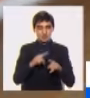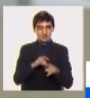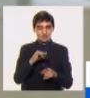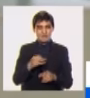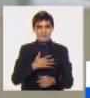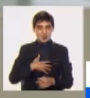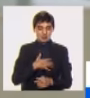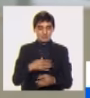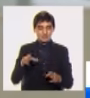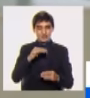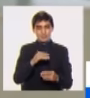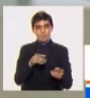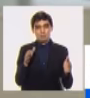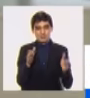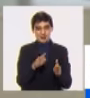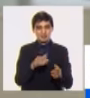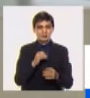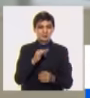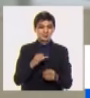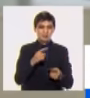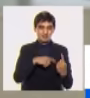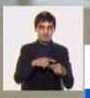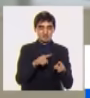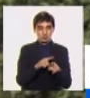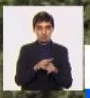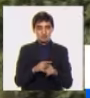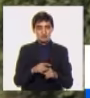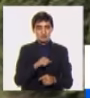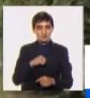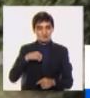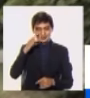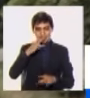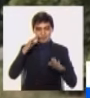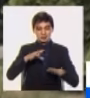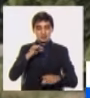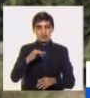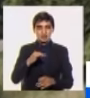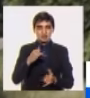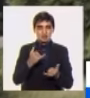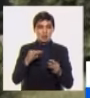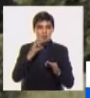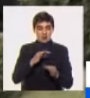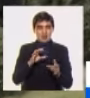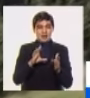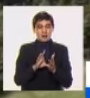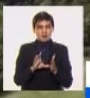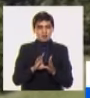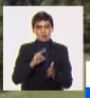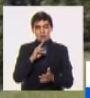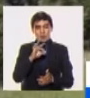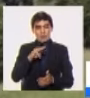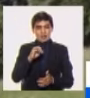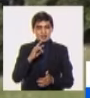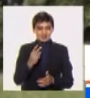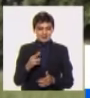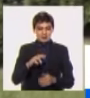немаловажно для на мелкого и среднего бизнеса целом казахстане текущая ситуация ускорило развитие электронной коммерции у покупателей